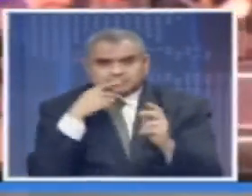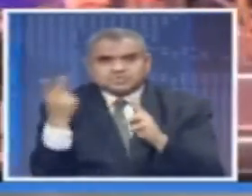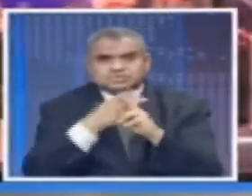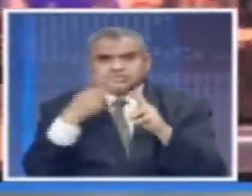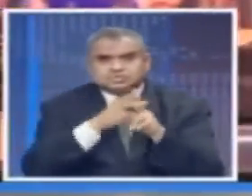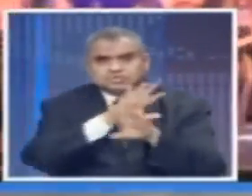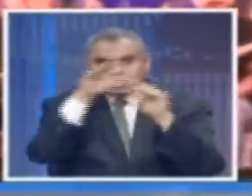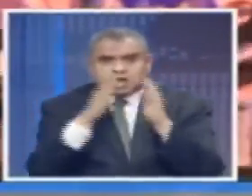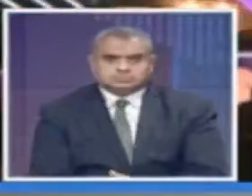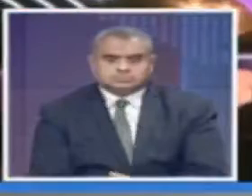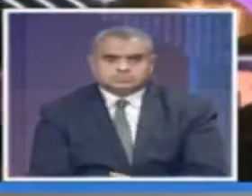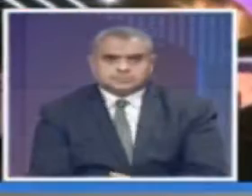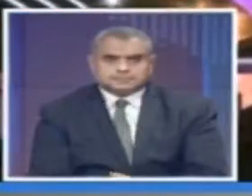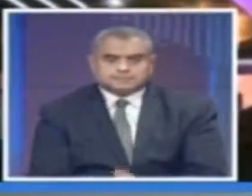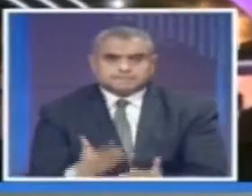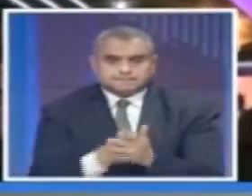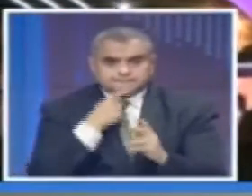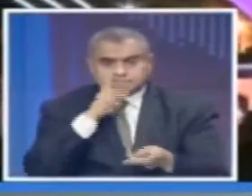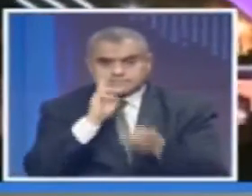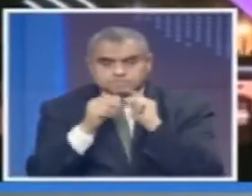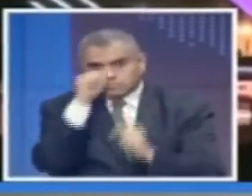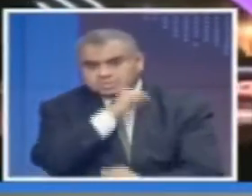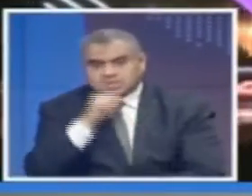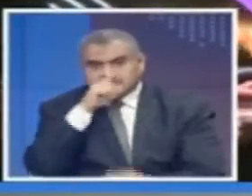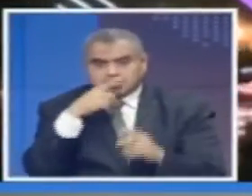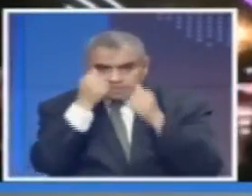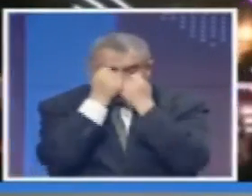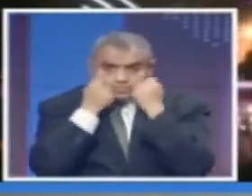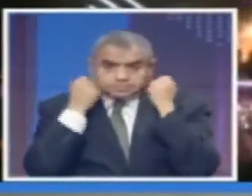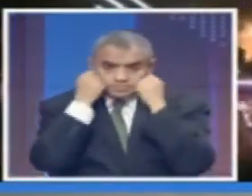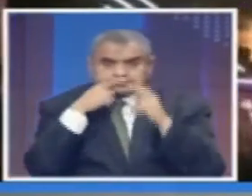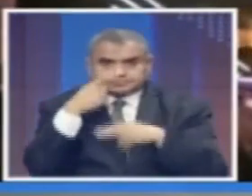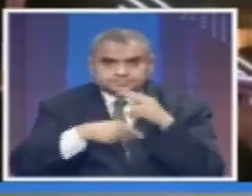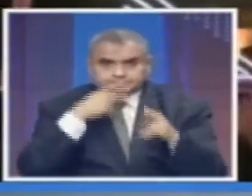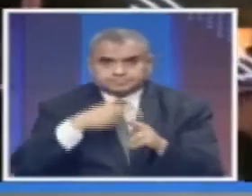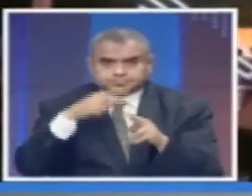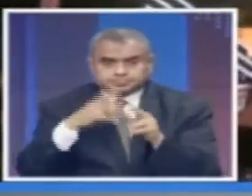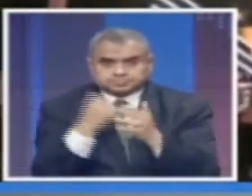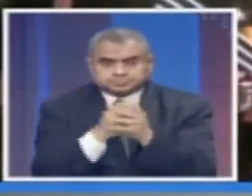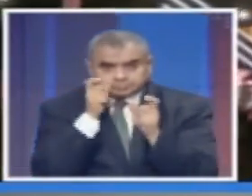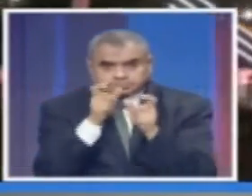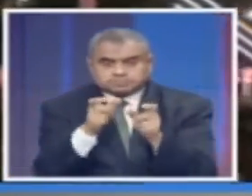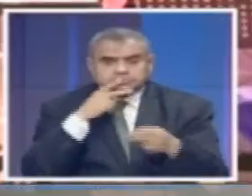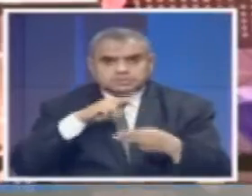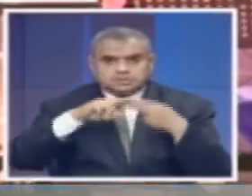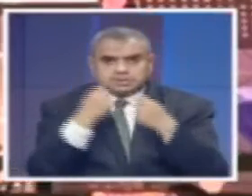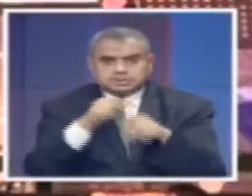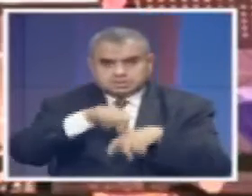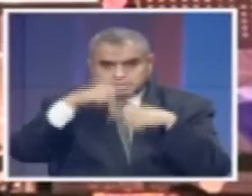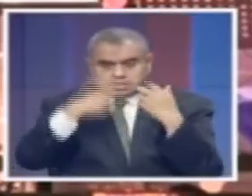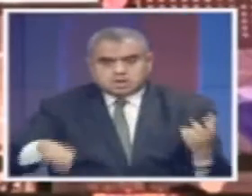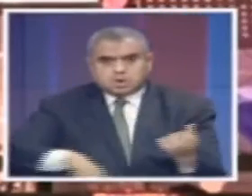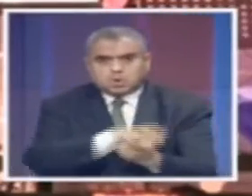الجمهور المصري والعربي. إجراءات احترازية يتم اتخاذها بشكل مستمر للحفاظ على سلامة رواد دار